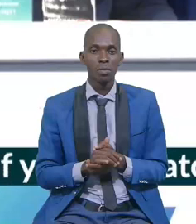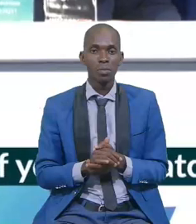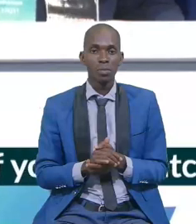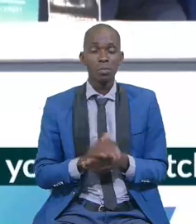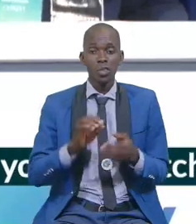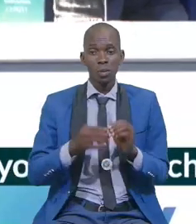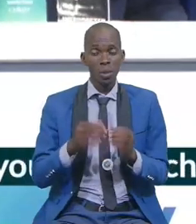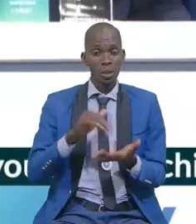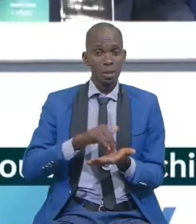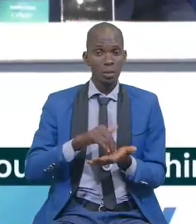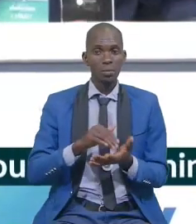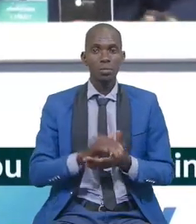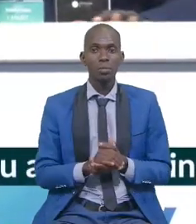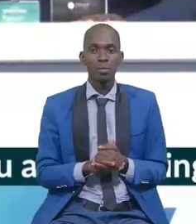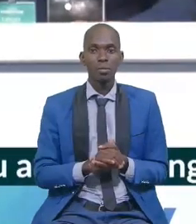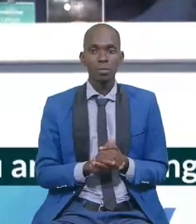Je reprends.